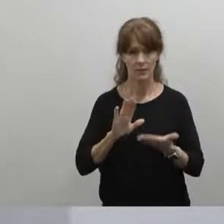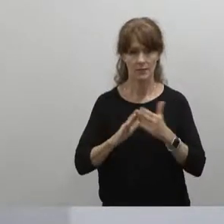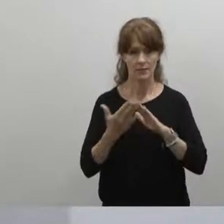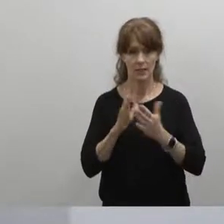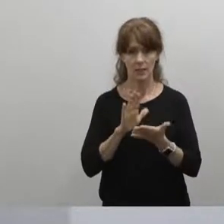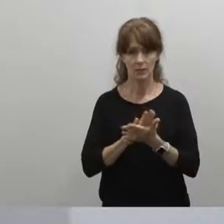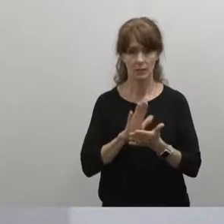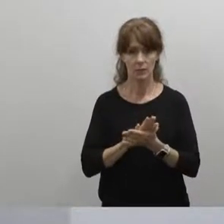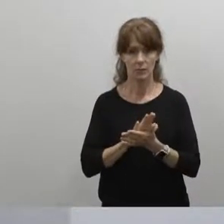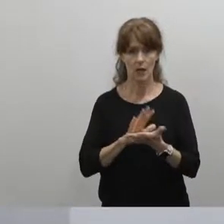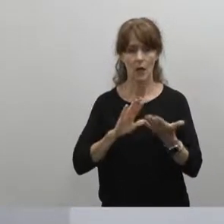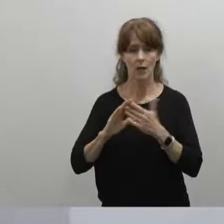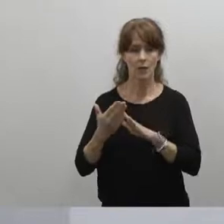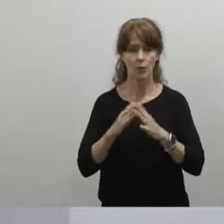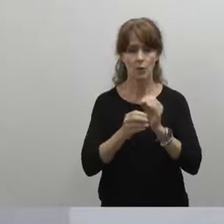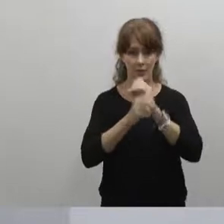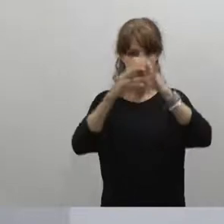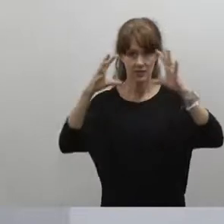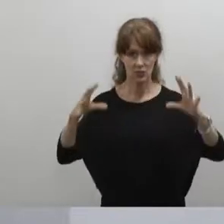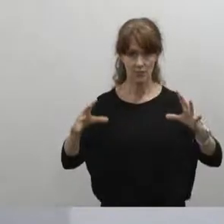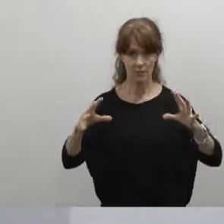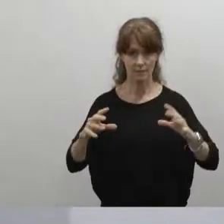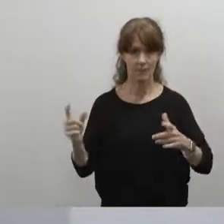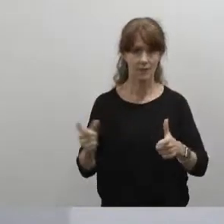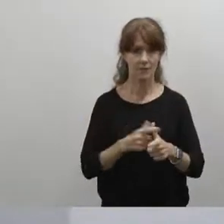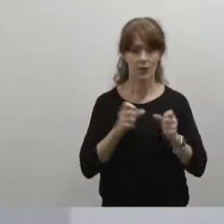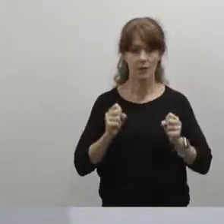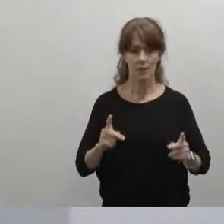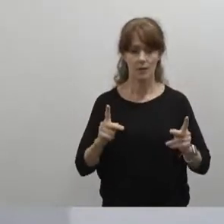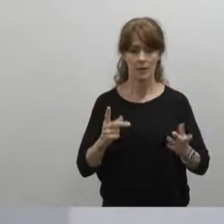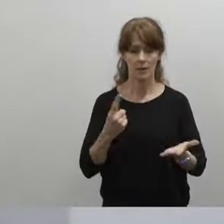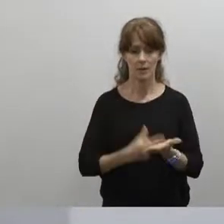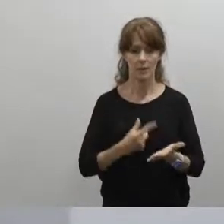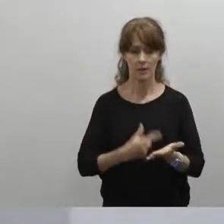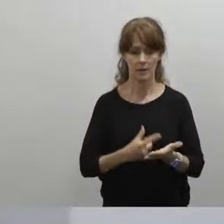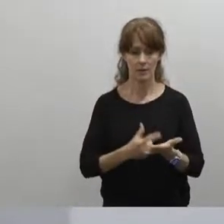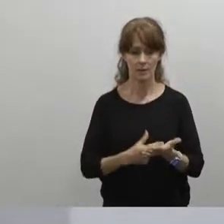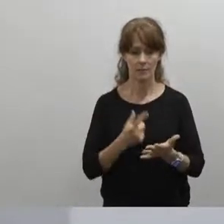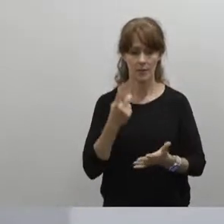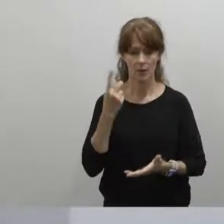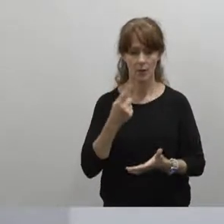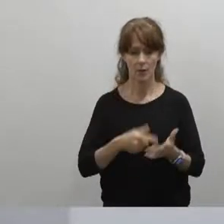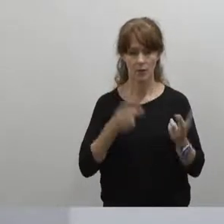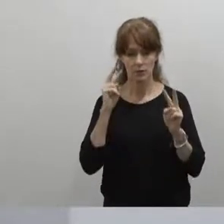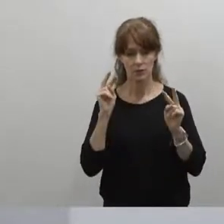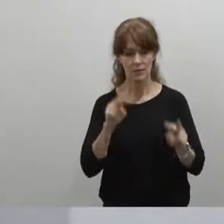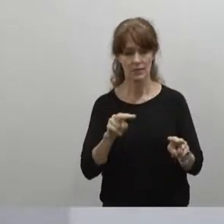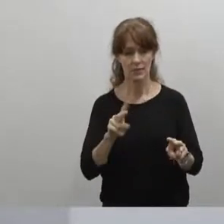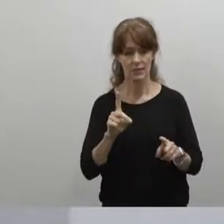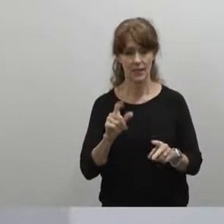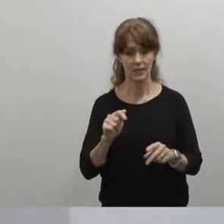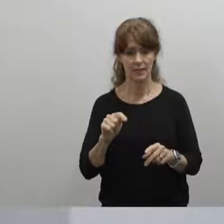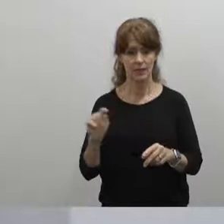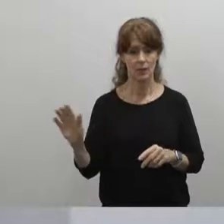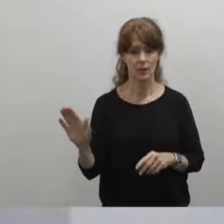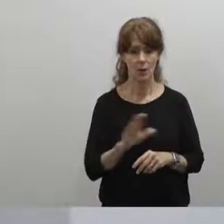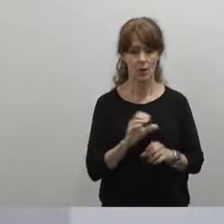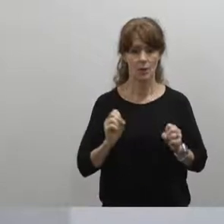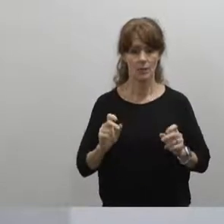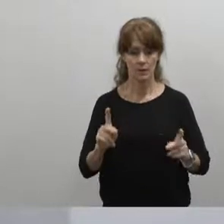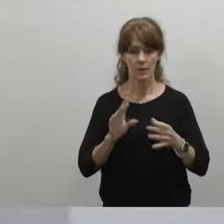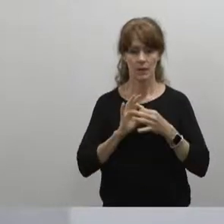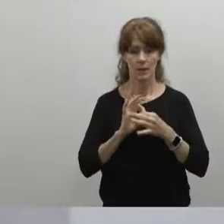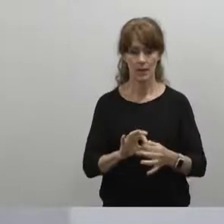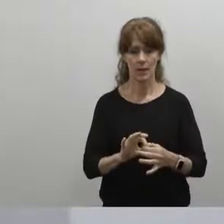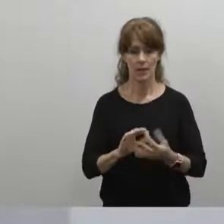dương năng đọ strong mưu âm pi kẻ nhà tin là này sập giáng pi còn lại xem xét đại dương ban từ tú sầm rập thui cà về